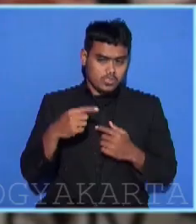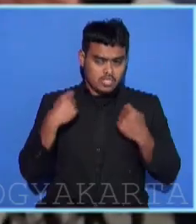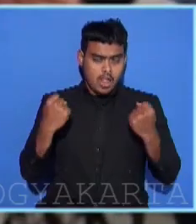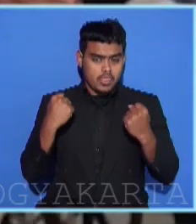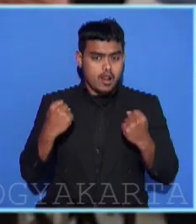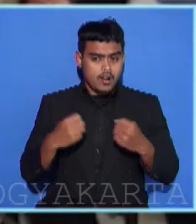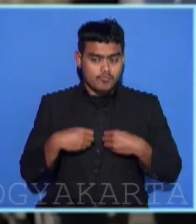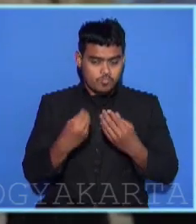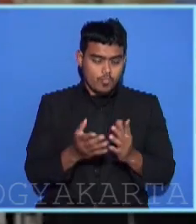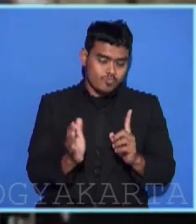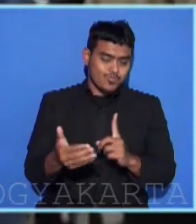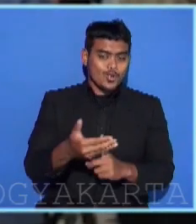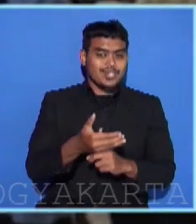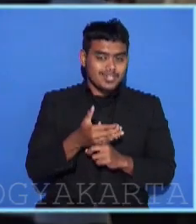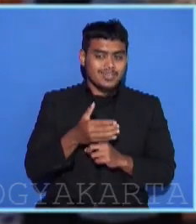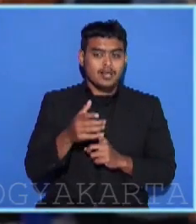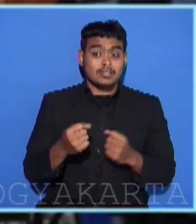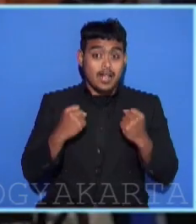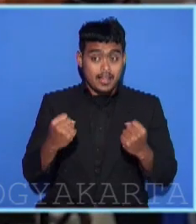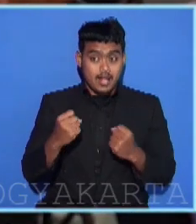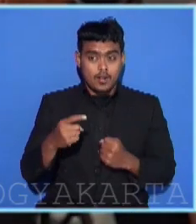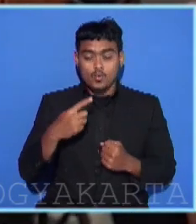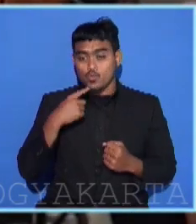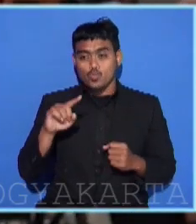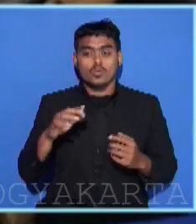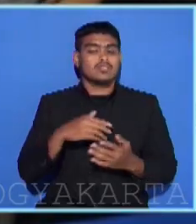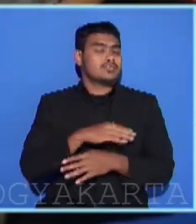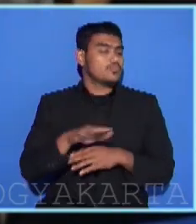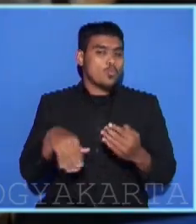perlindungan jaminan kesehatan yang bermutu bagi seluruh masyarakat Indonesia.